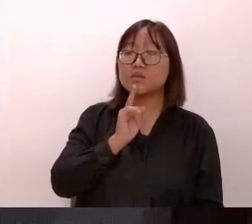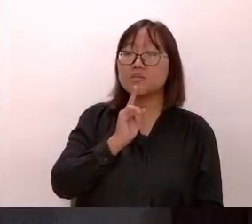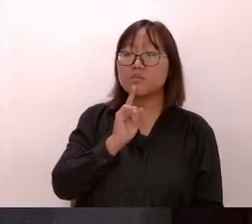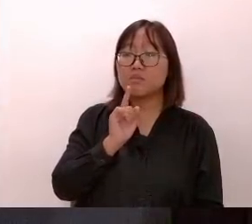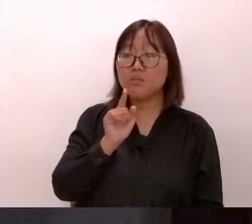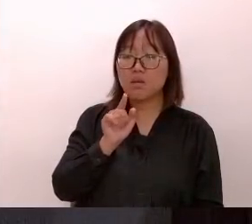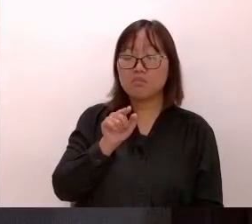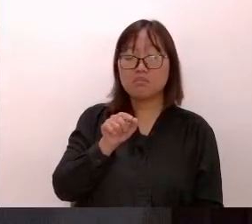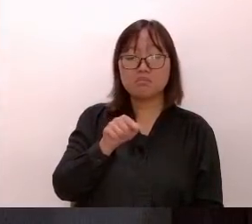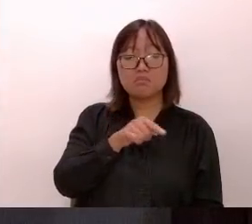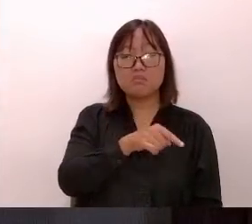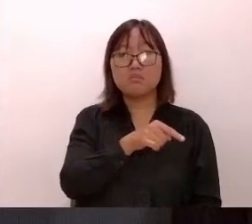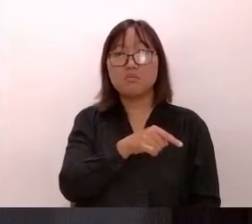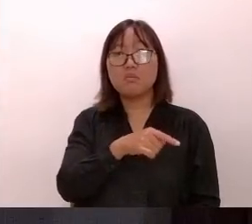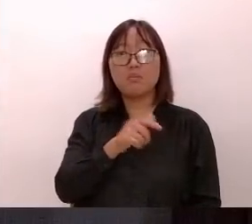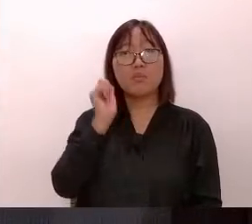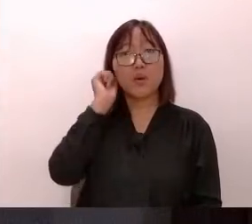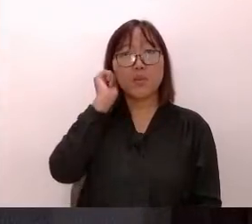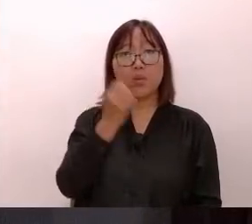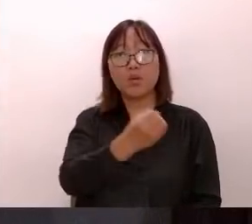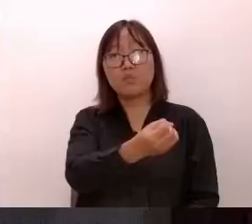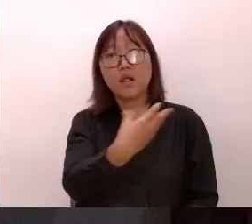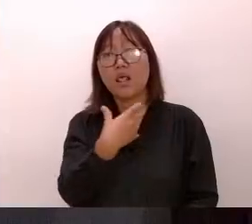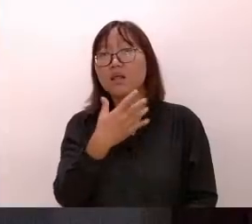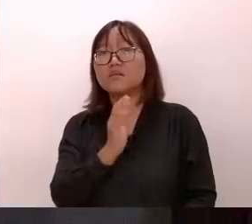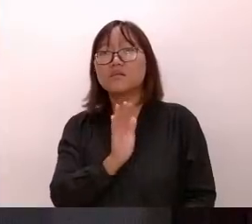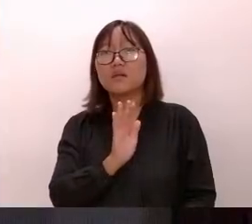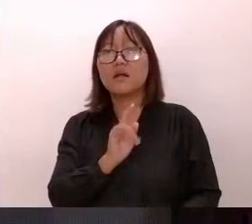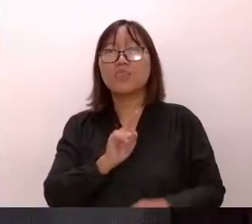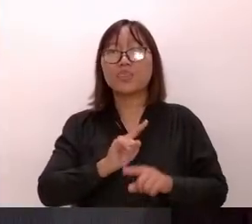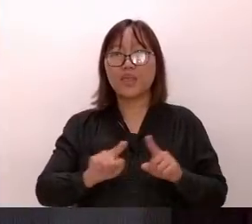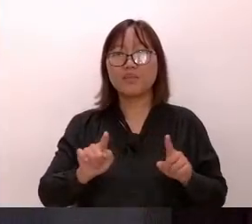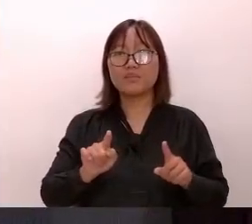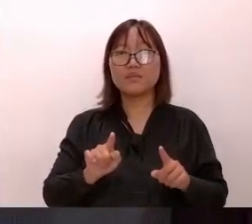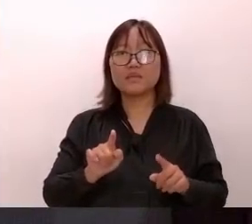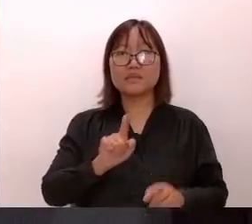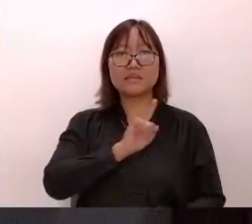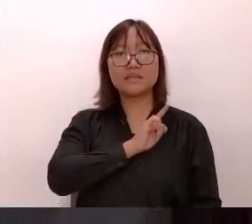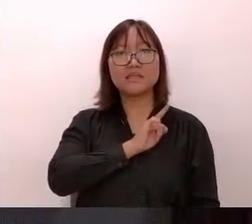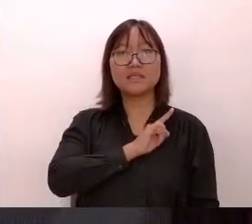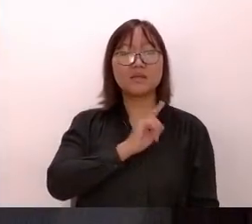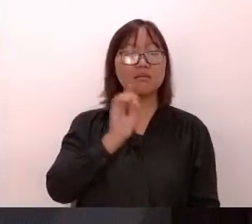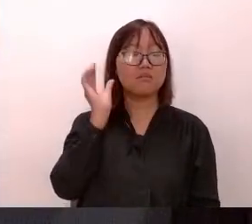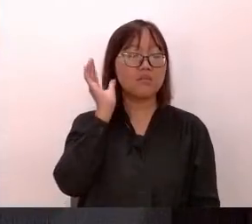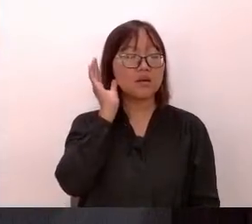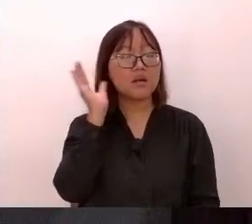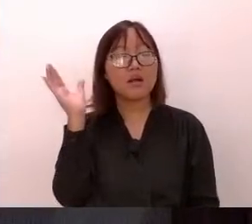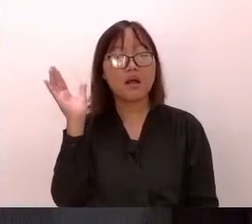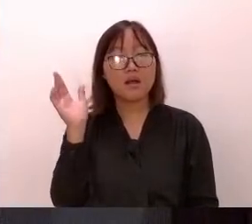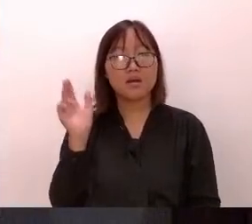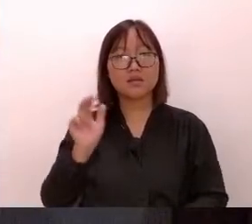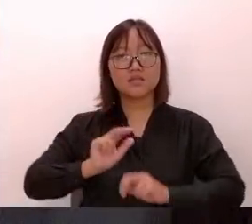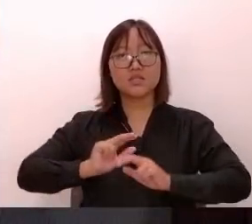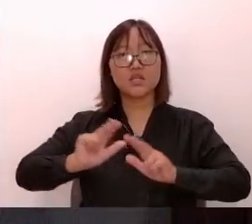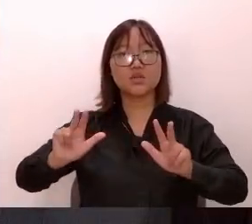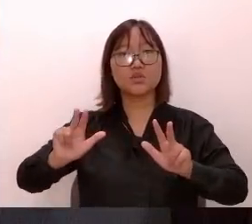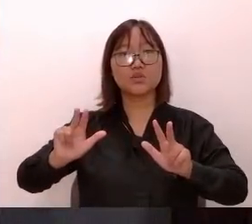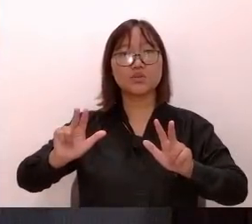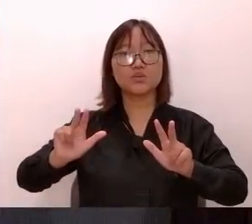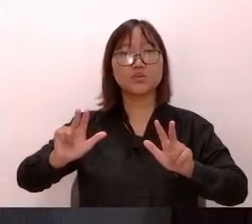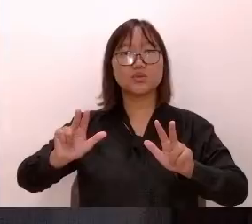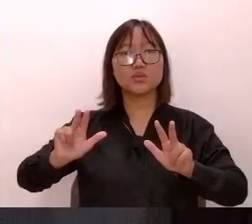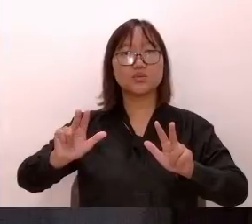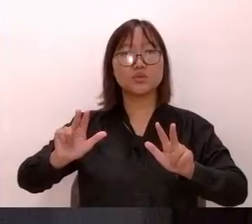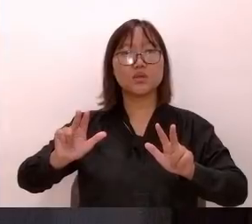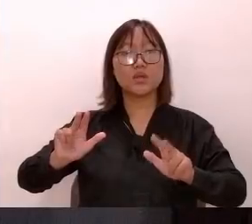wanita sebab kami sendiri telah mendengar dia mendengar Yesus dan kami tahu bahwa